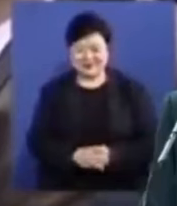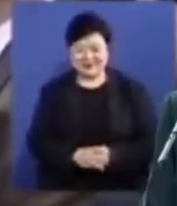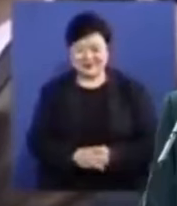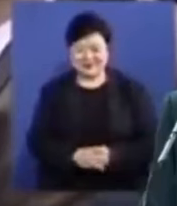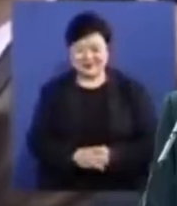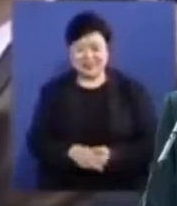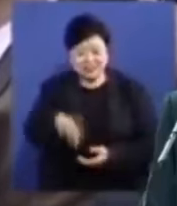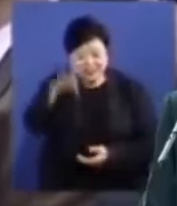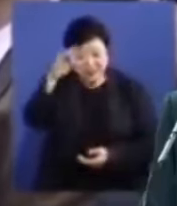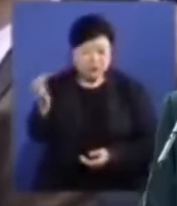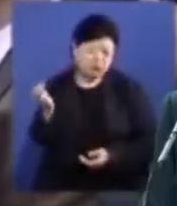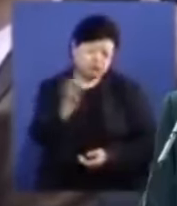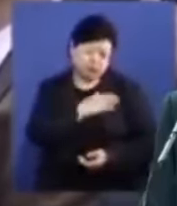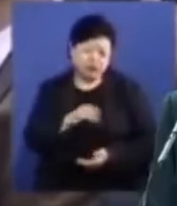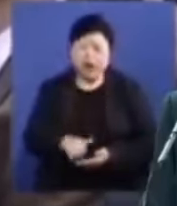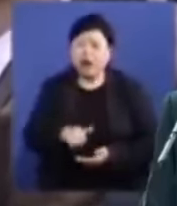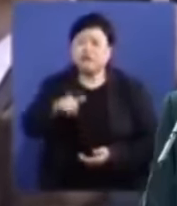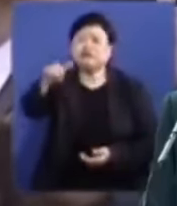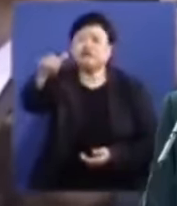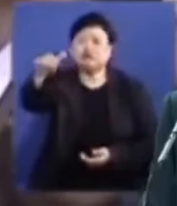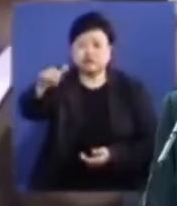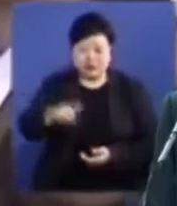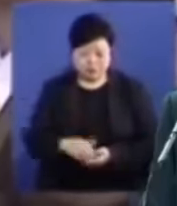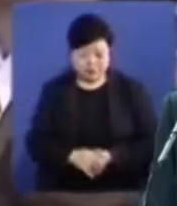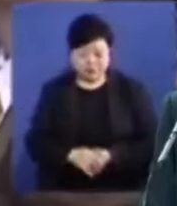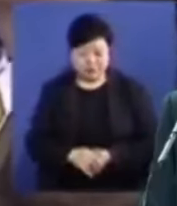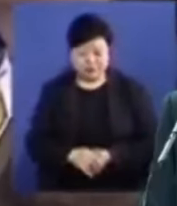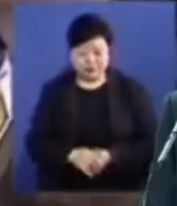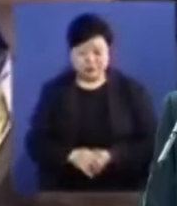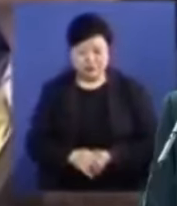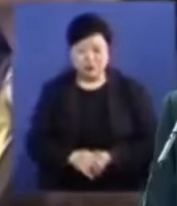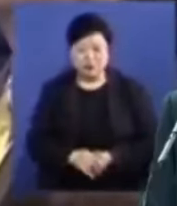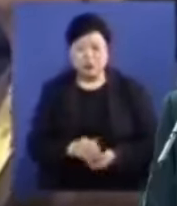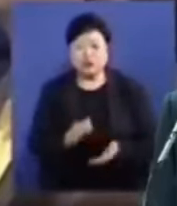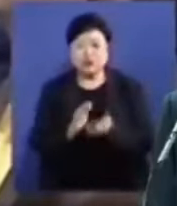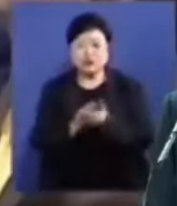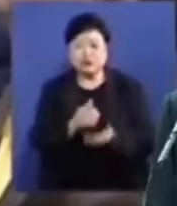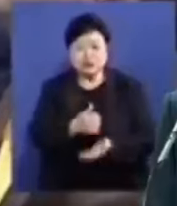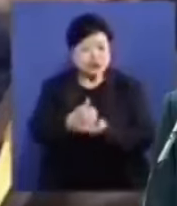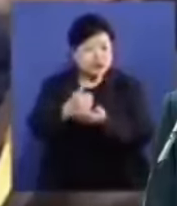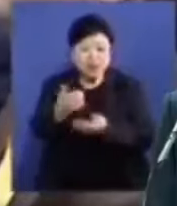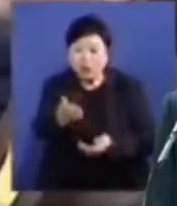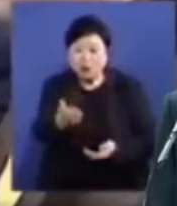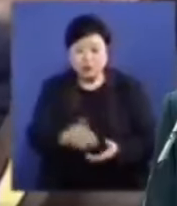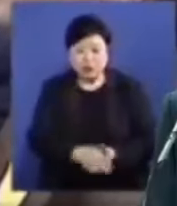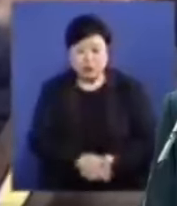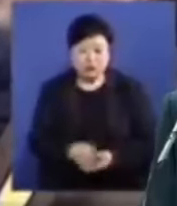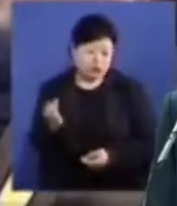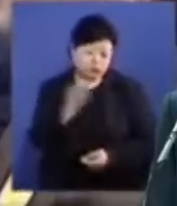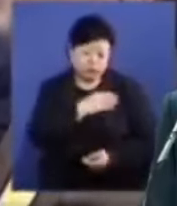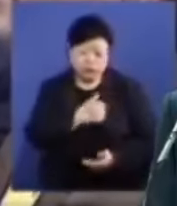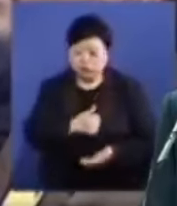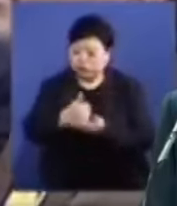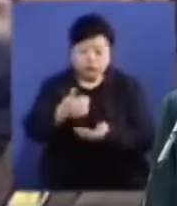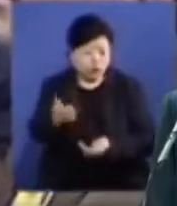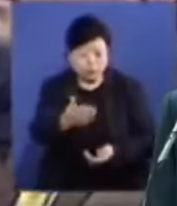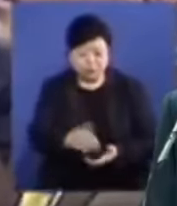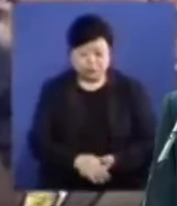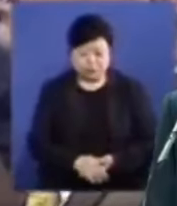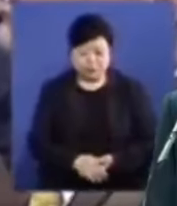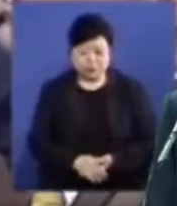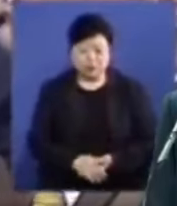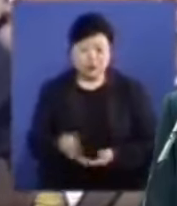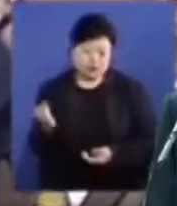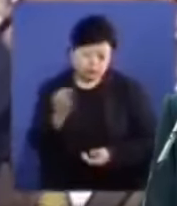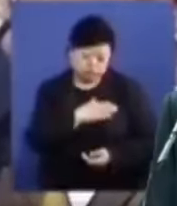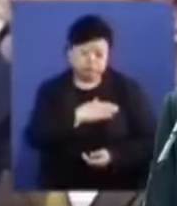그런데 처음부터 부자로 갔으면 그런 것 할 재간이 없어요. 왜냐하면 부자로 있는 사람이 뭘 칭찬받아요. 잘 먹고 잘 입고